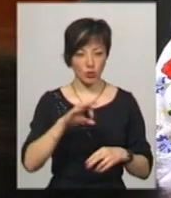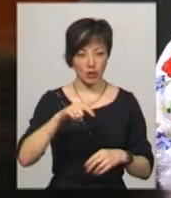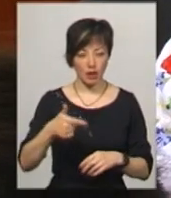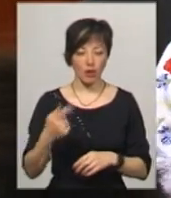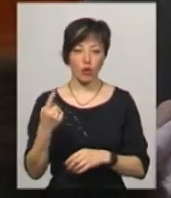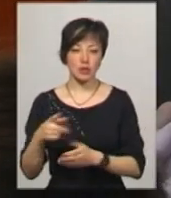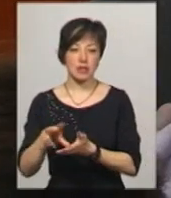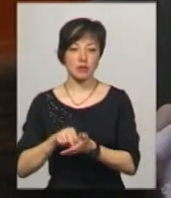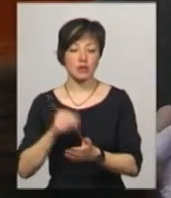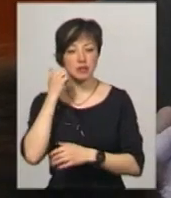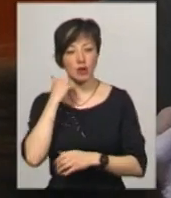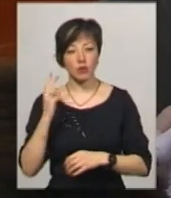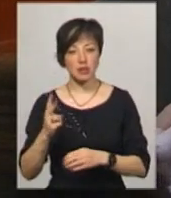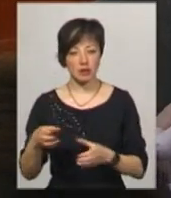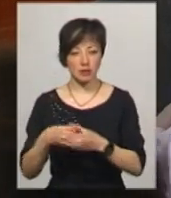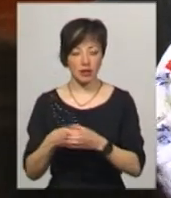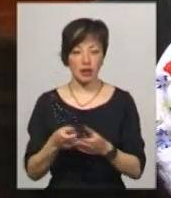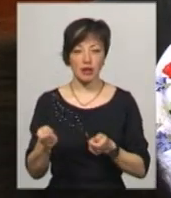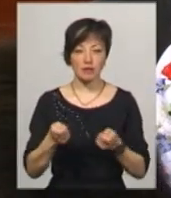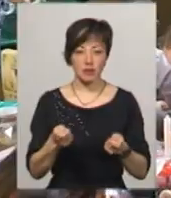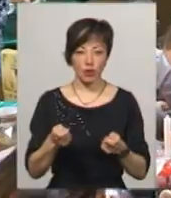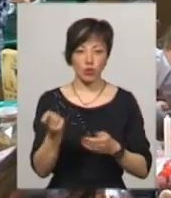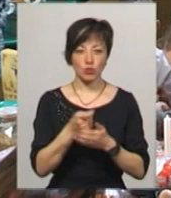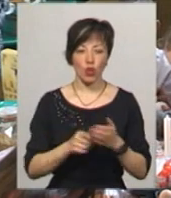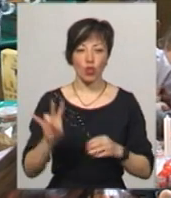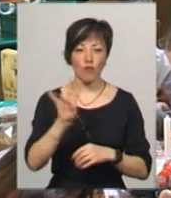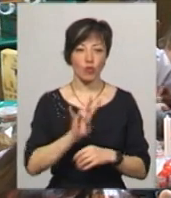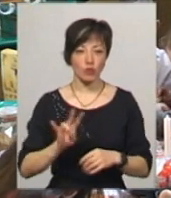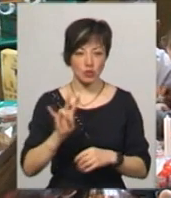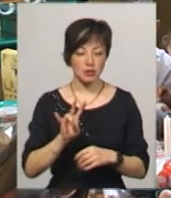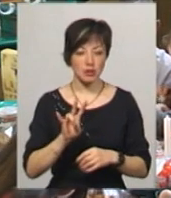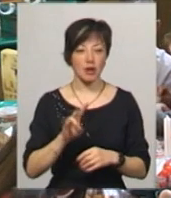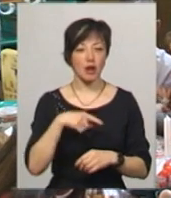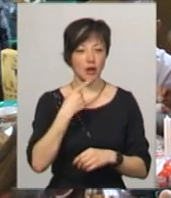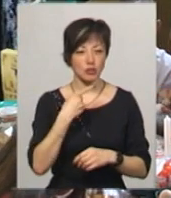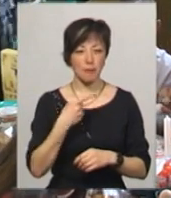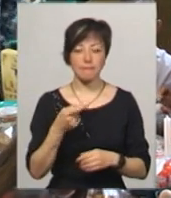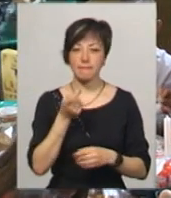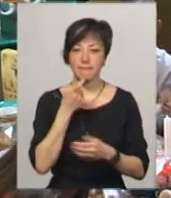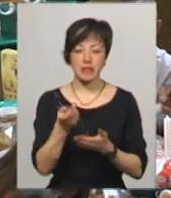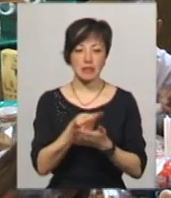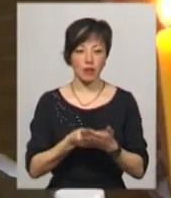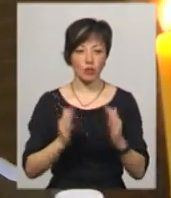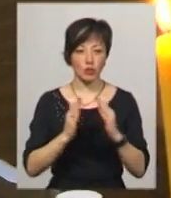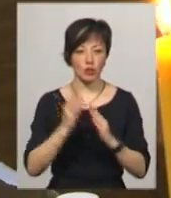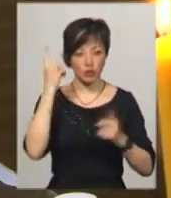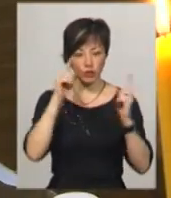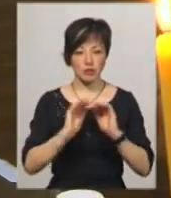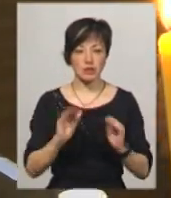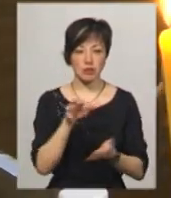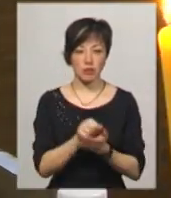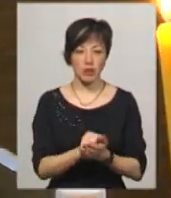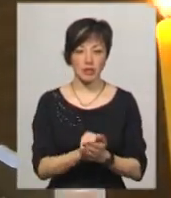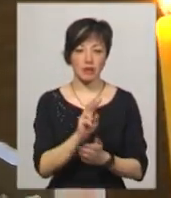та один зразковий зі Старокостянтинова. Керівник художнього гуртка з Нової Ушиці Лариса Залісна каже, писанкарством будинку творчості школярів з неї